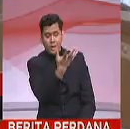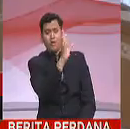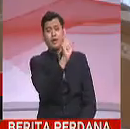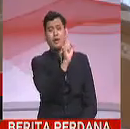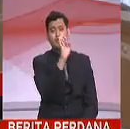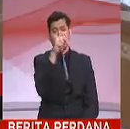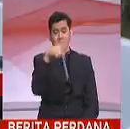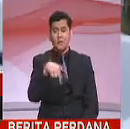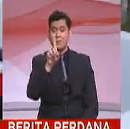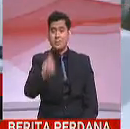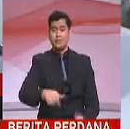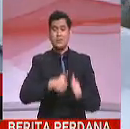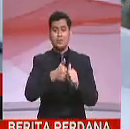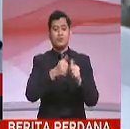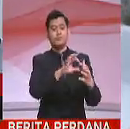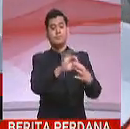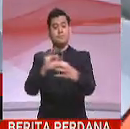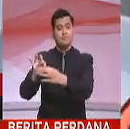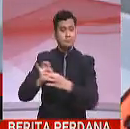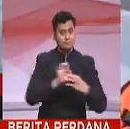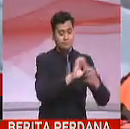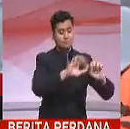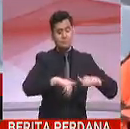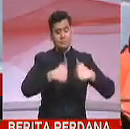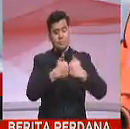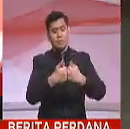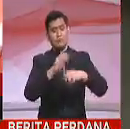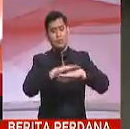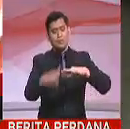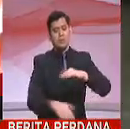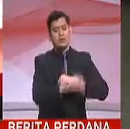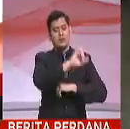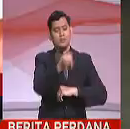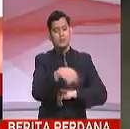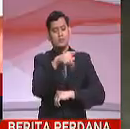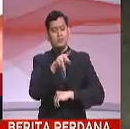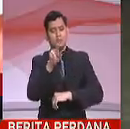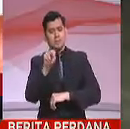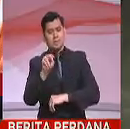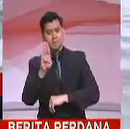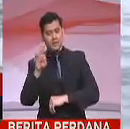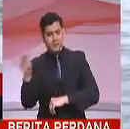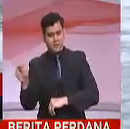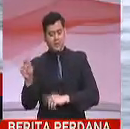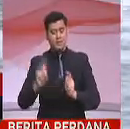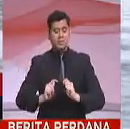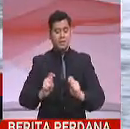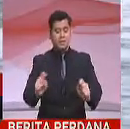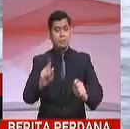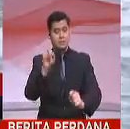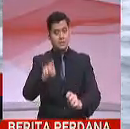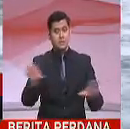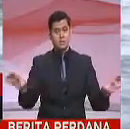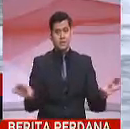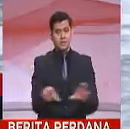ini. Kerjasama erat pelbagai agensi dalam JPBN memudahkan setiap tindakan dilaksana untuk membantu rakyat ketika